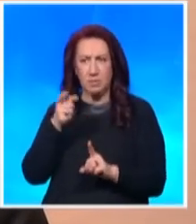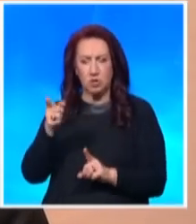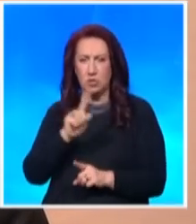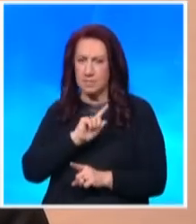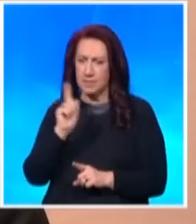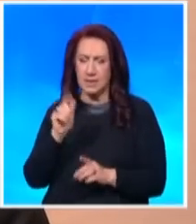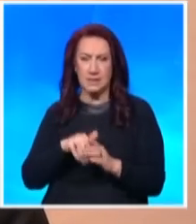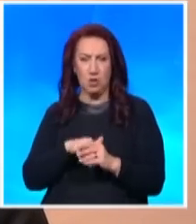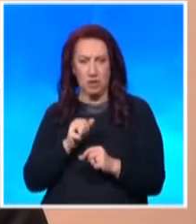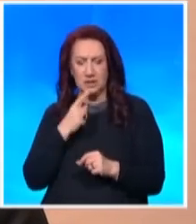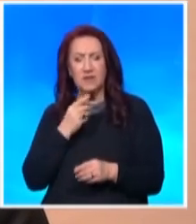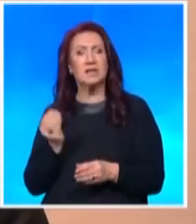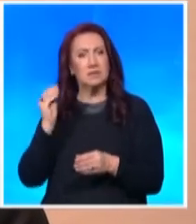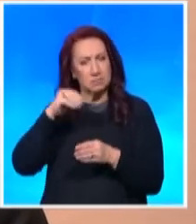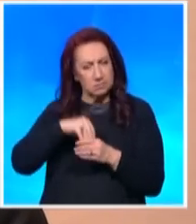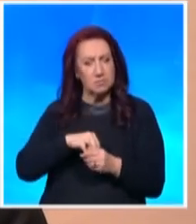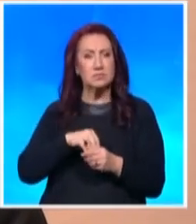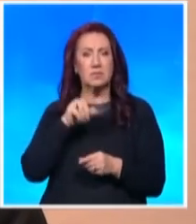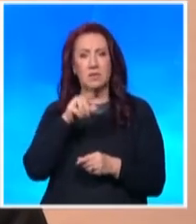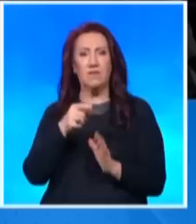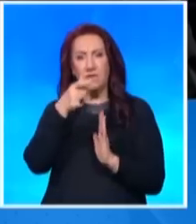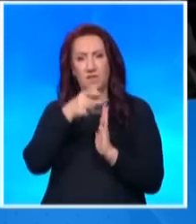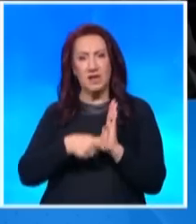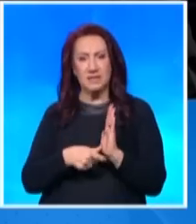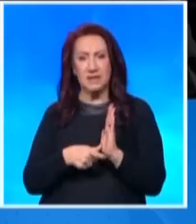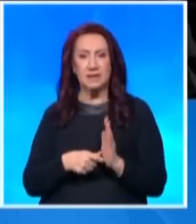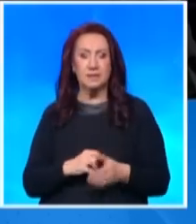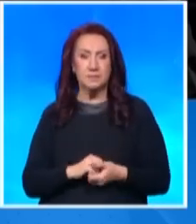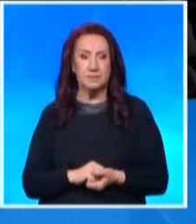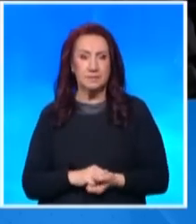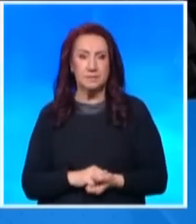отказва от участие в листите.